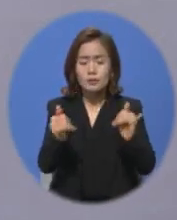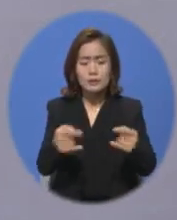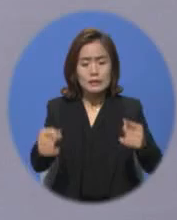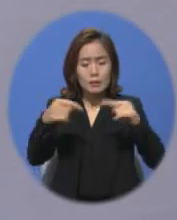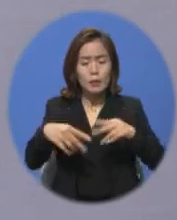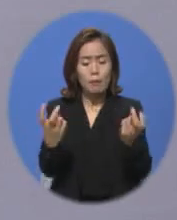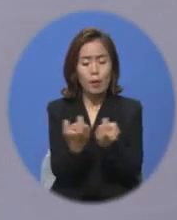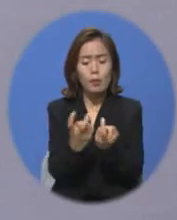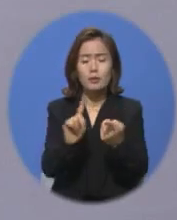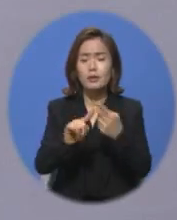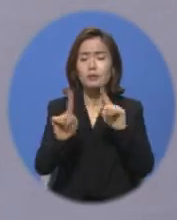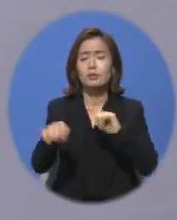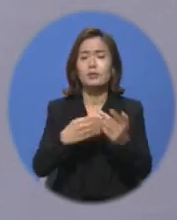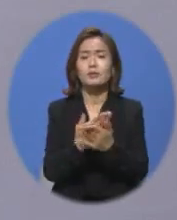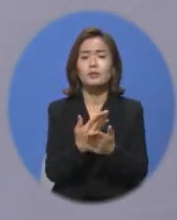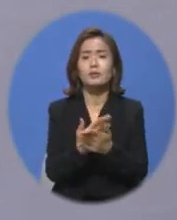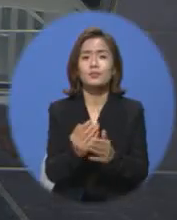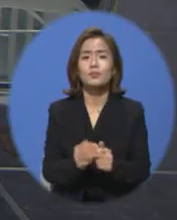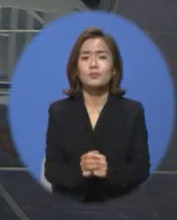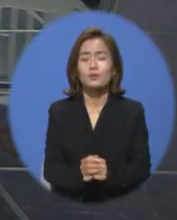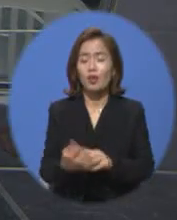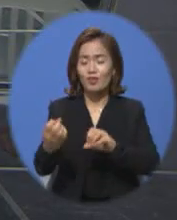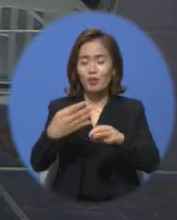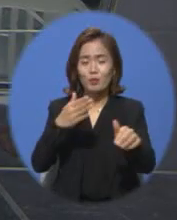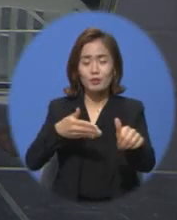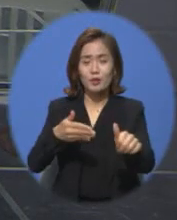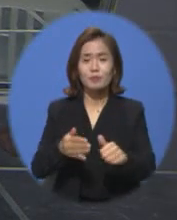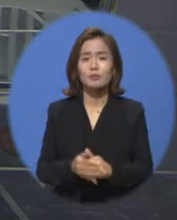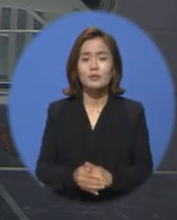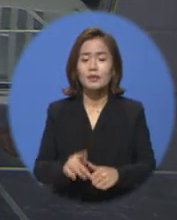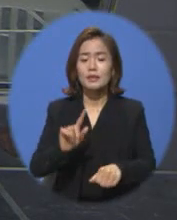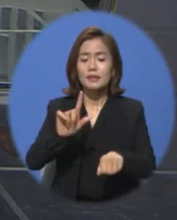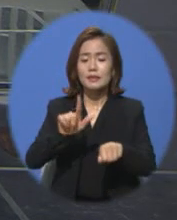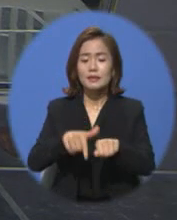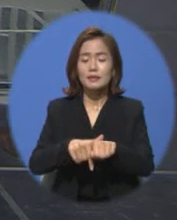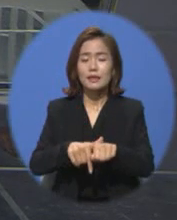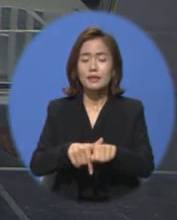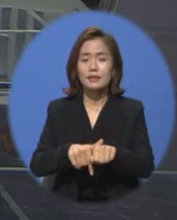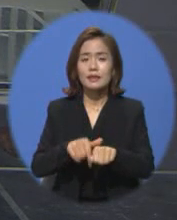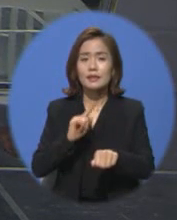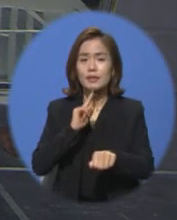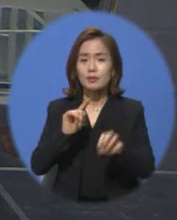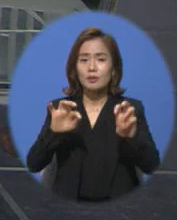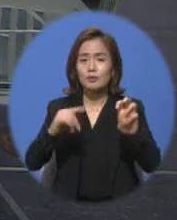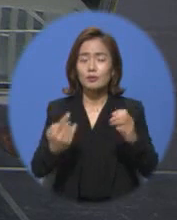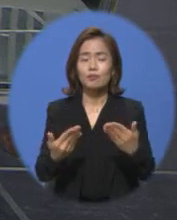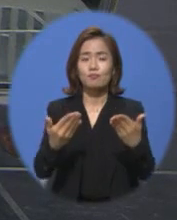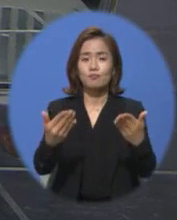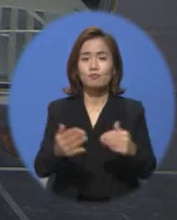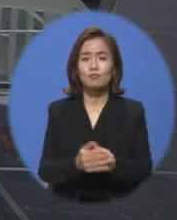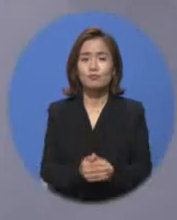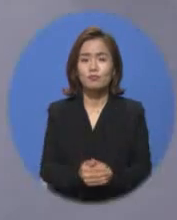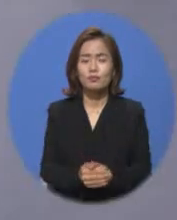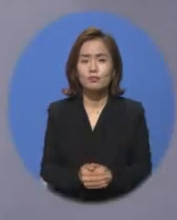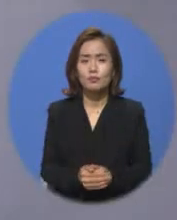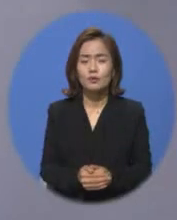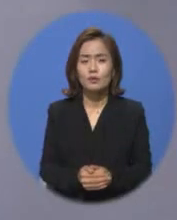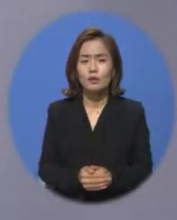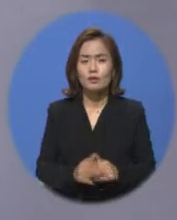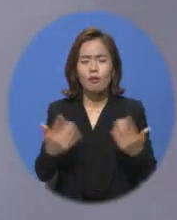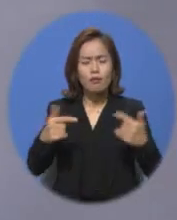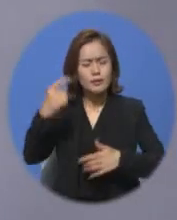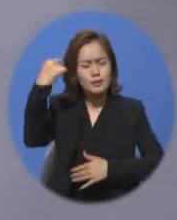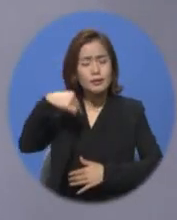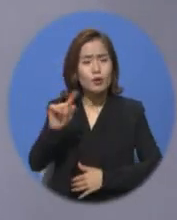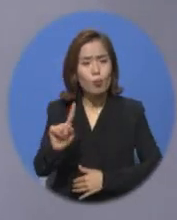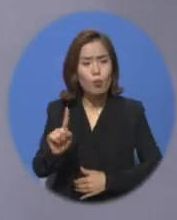광주의문제해결을위한시민참여계획이있는지말씀해주시겠습니까? 예.범기철후보자님, 답변부탁드립니다.제한시간은1분 30초입니다. 예.예.의군 의역사를연구